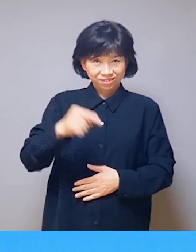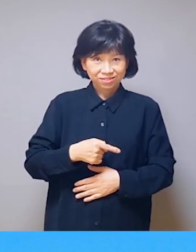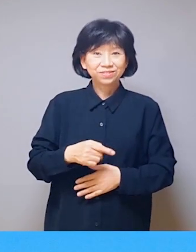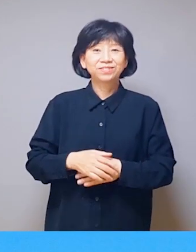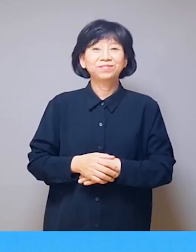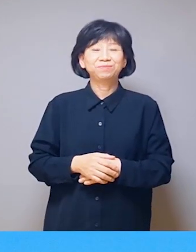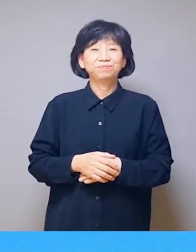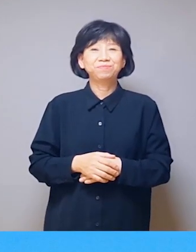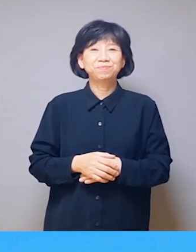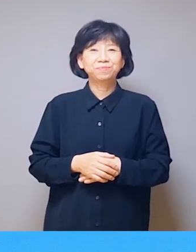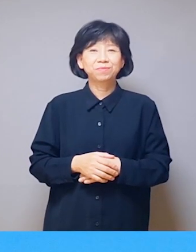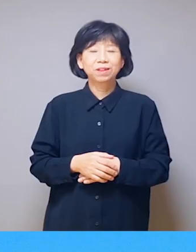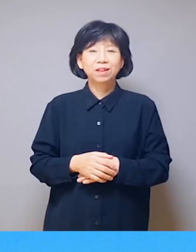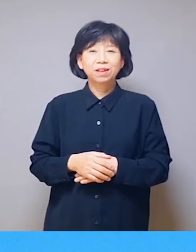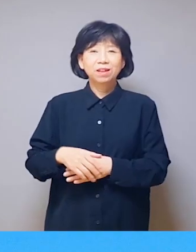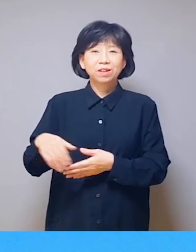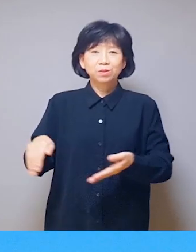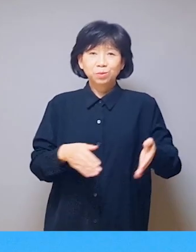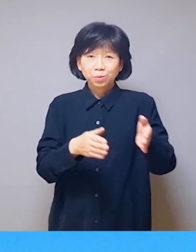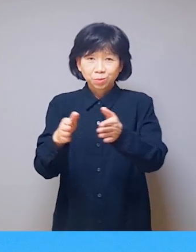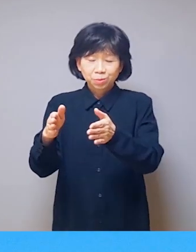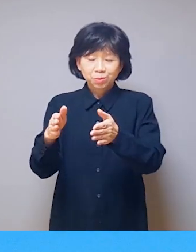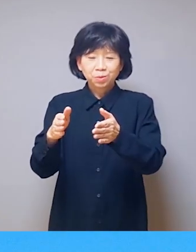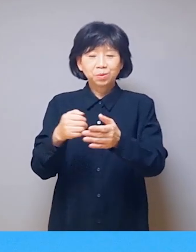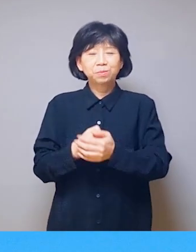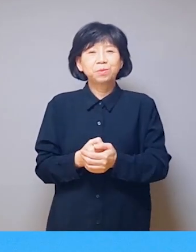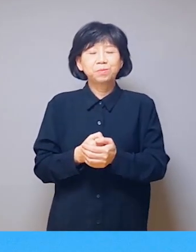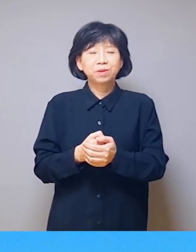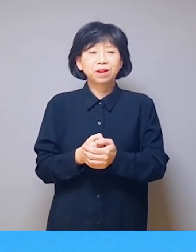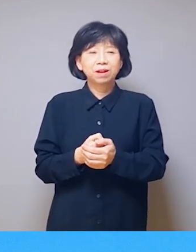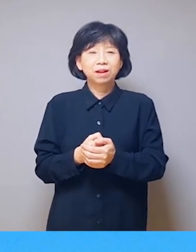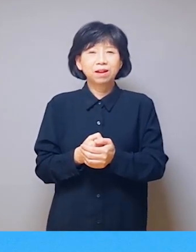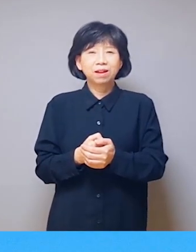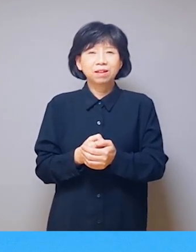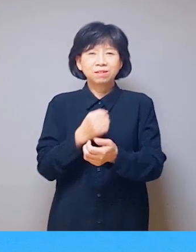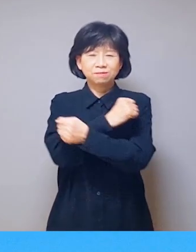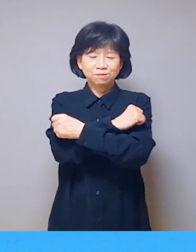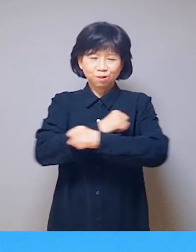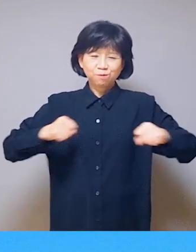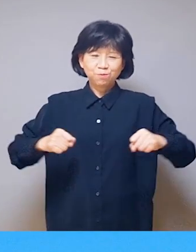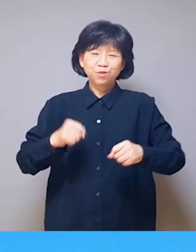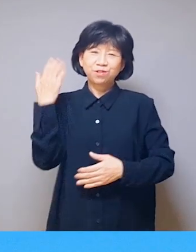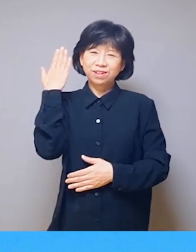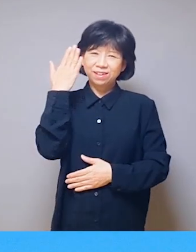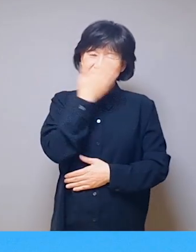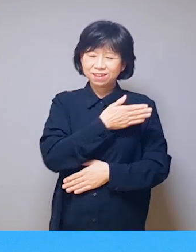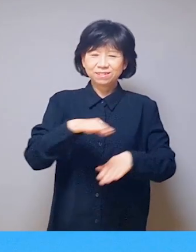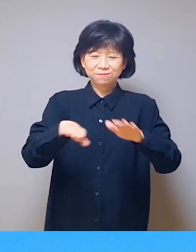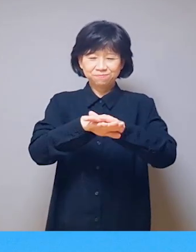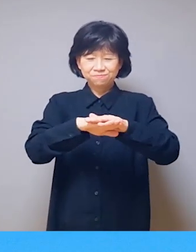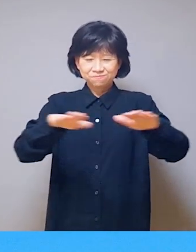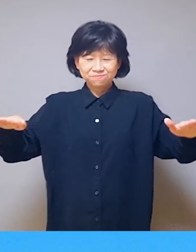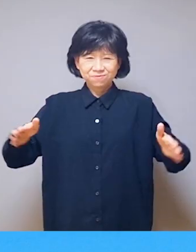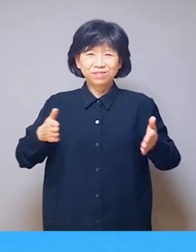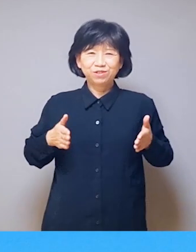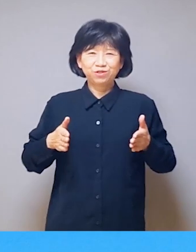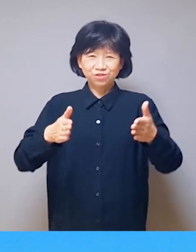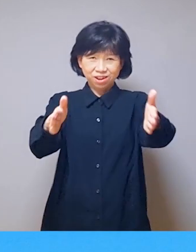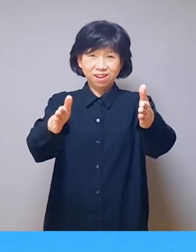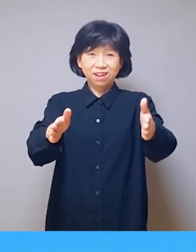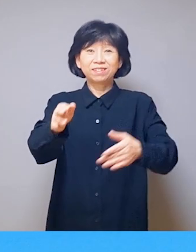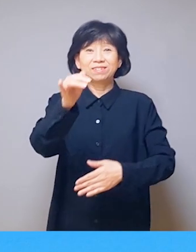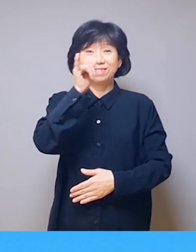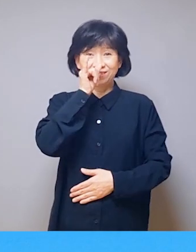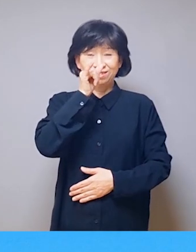이렇게 우리가 이 차도를 보면요. 길이 잘 닦여진 도로가 있어요. 포장이 잘 돼서 아스팔트 같은 거. 근데